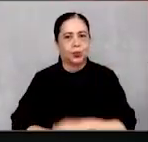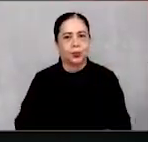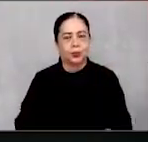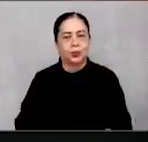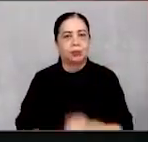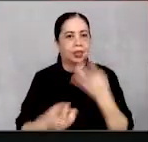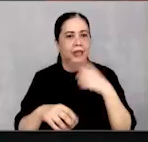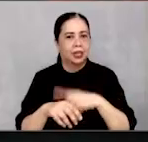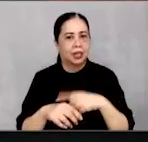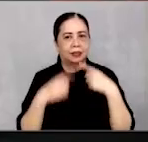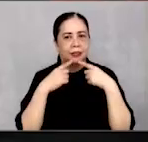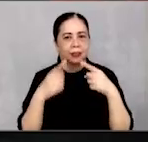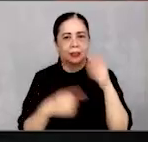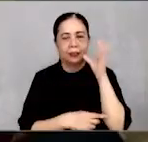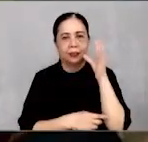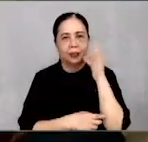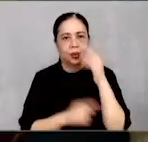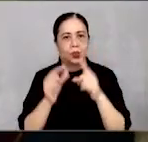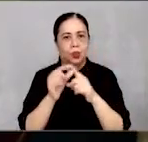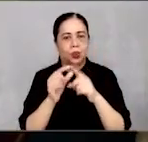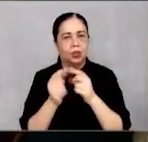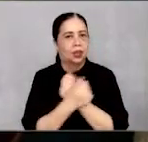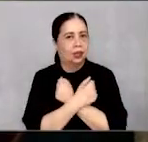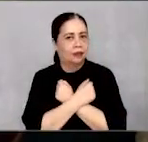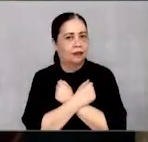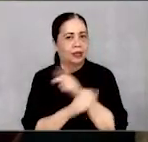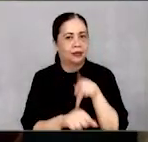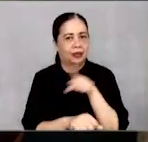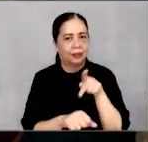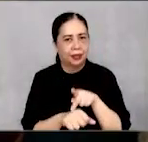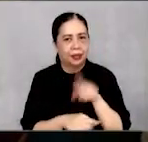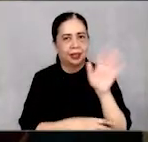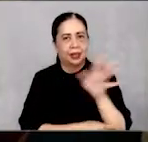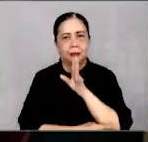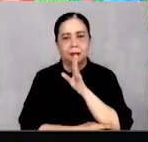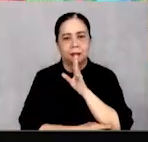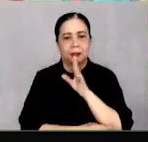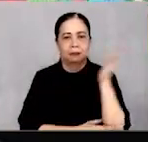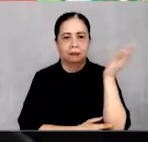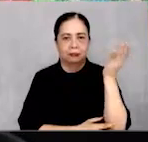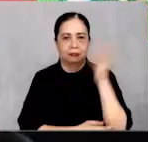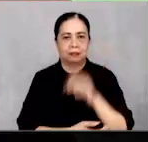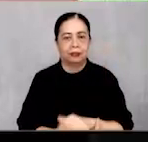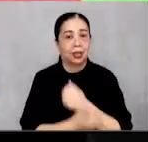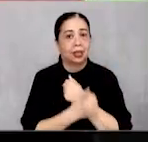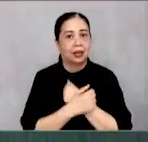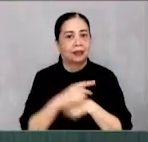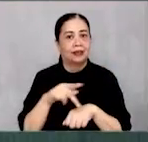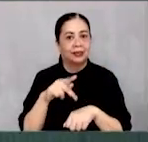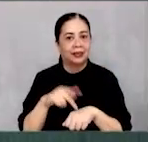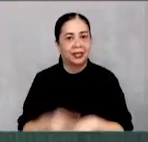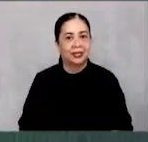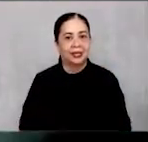ding binanggit ni Frasco ang mga salitang Love the Philippines sa kanyang talumpati. Love the Philippines.